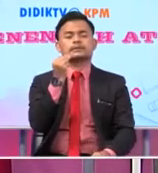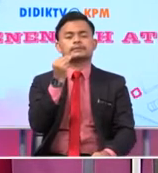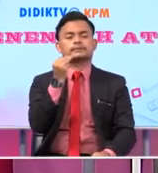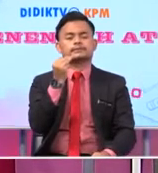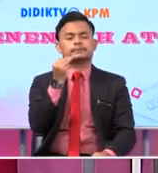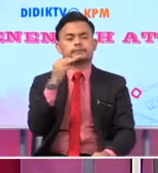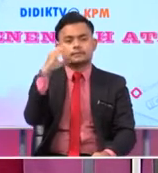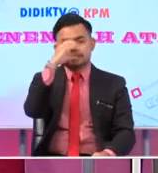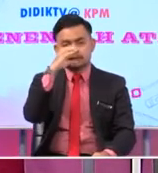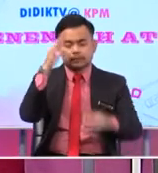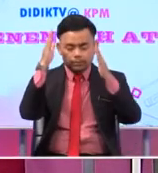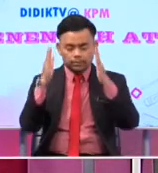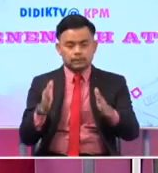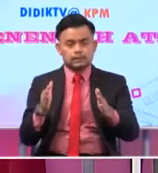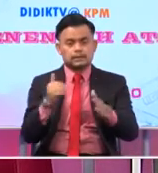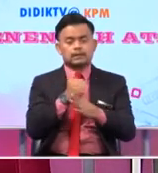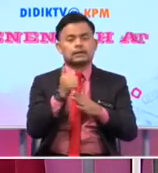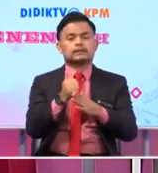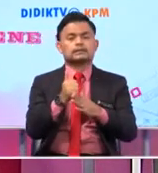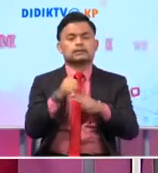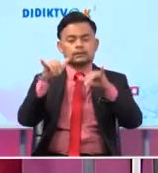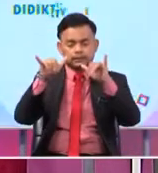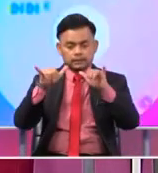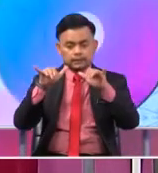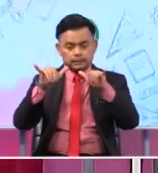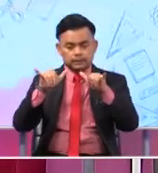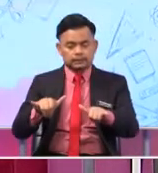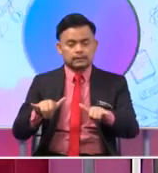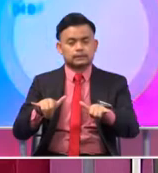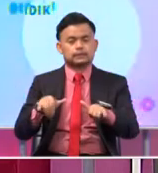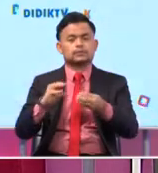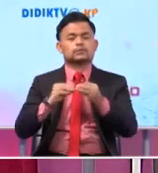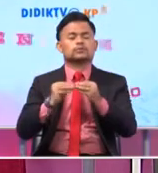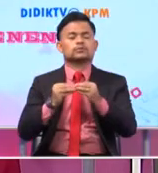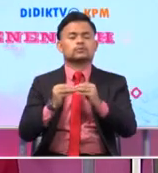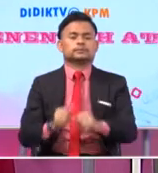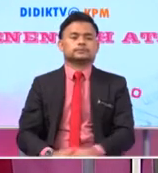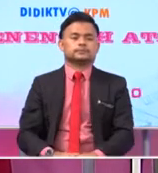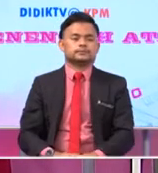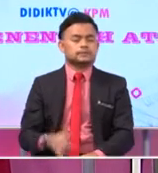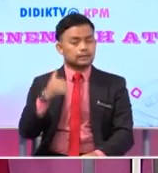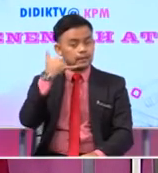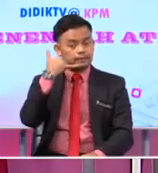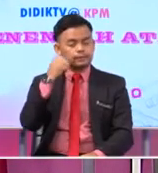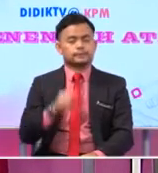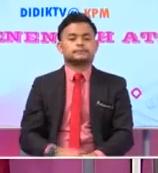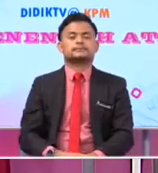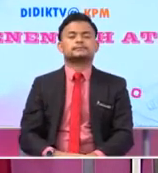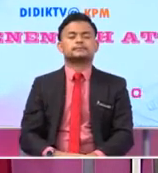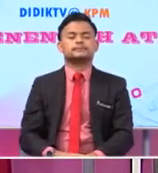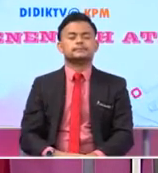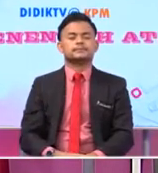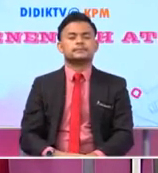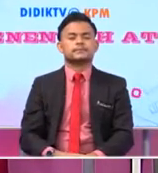meninggalkan membuat telepon saya pada KTT semoga ada di kalau kita tengok tak dua orang tuh jadi kita pun boleh